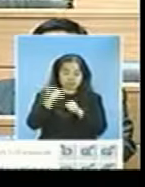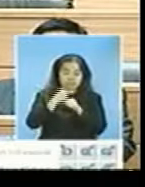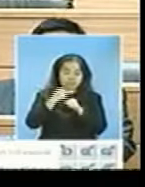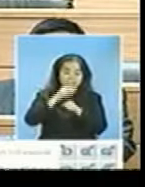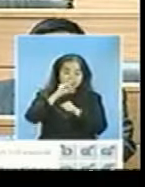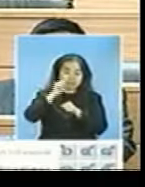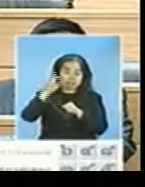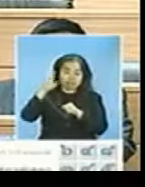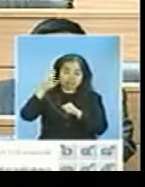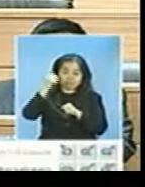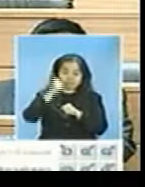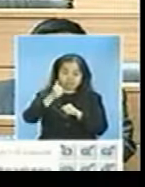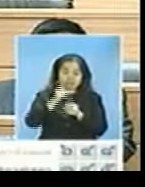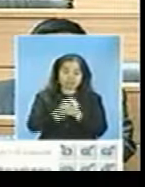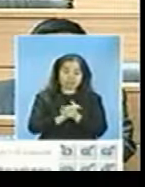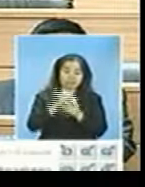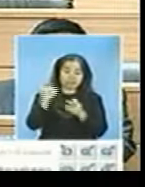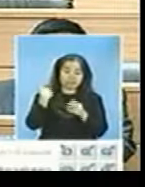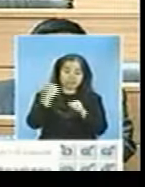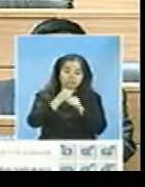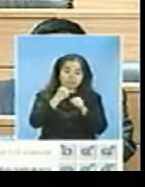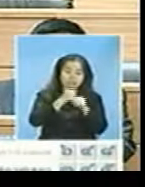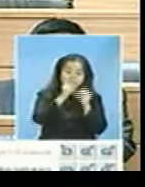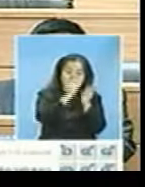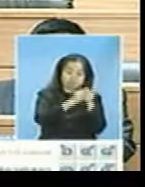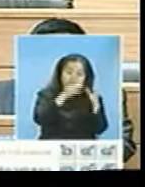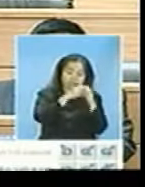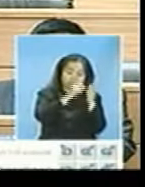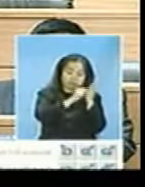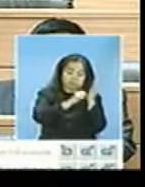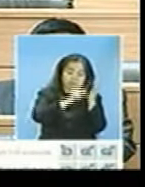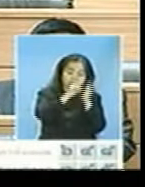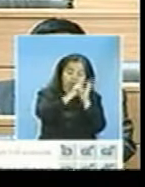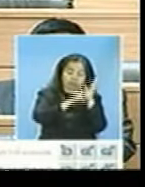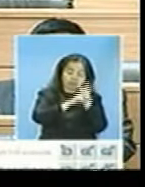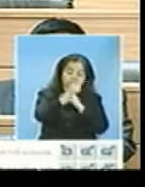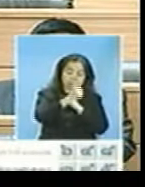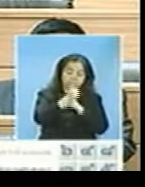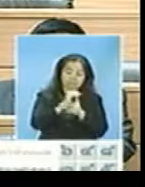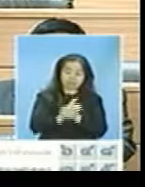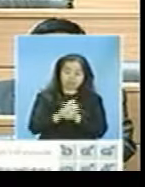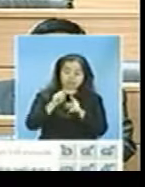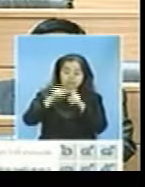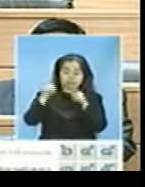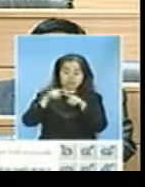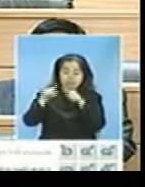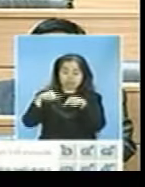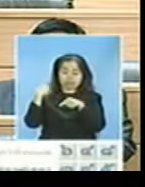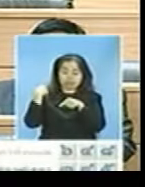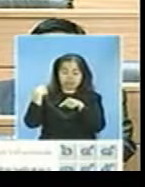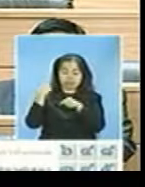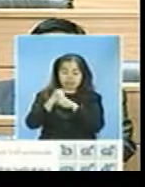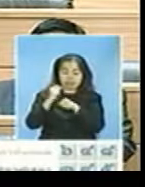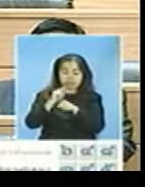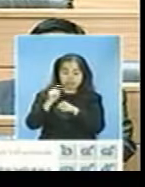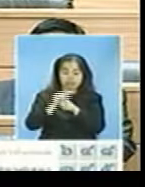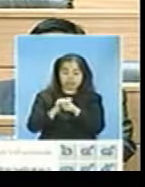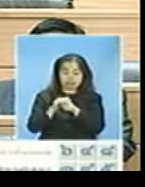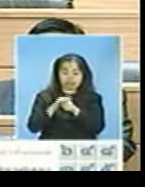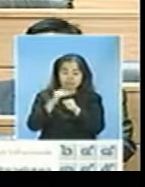ที่ดีก็จะได้สร่างรัฐธรรมนูญที่ดีเปรียบเทียบได้กับเมื่อได้รัฐบาลที่ดีก็ต้องสนใ